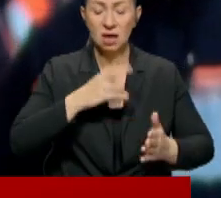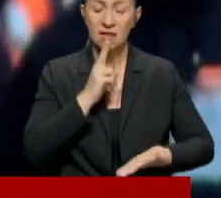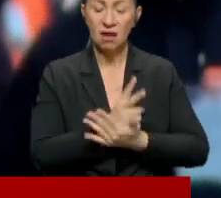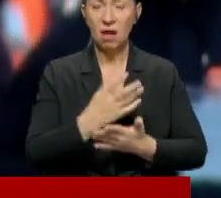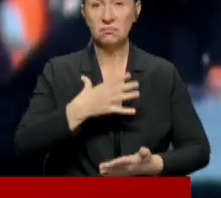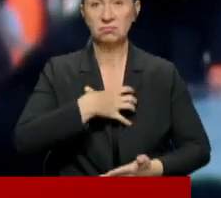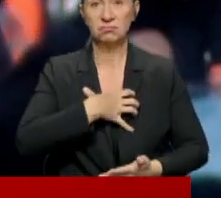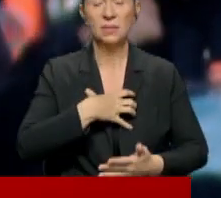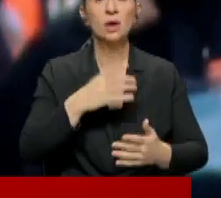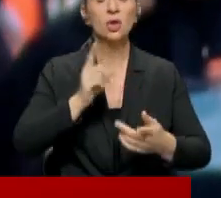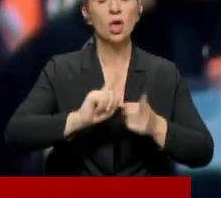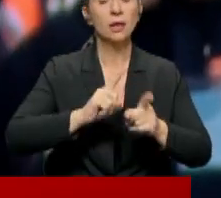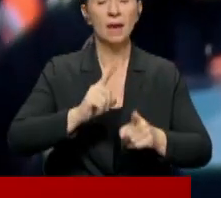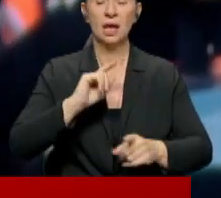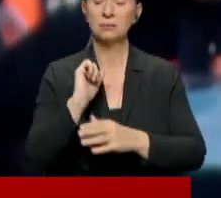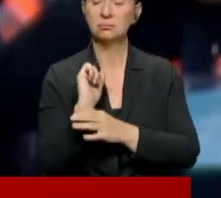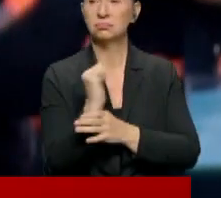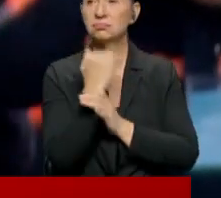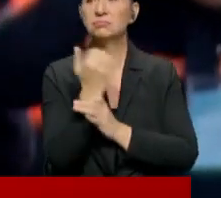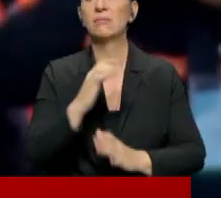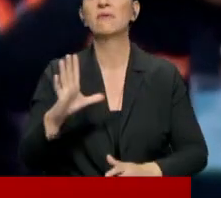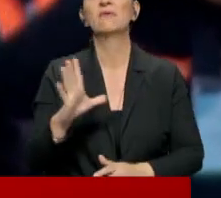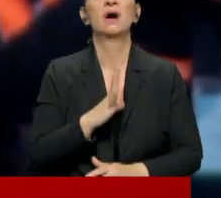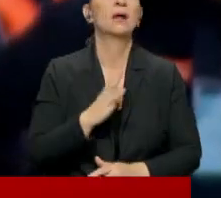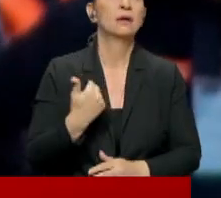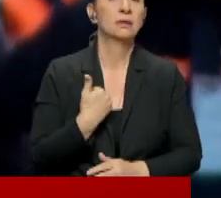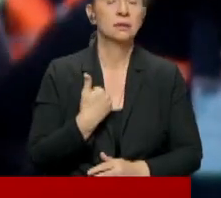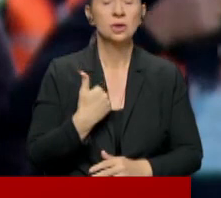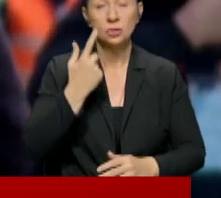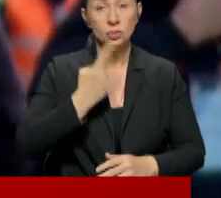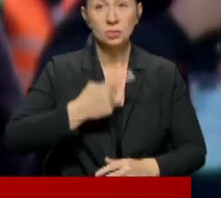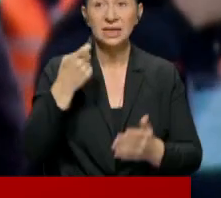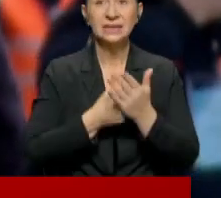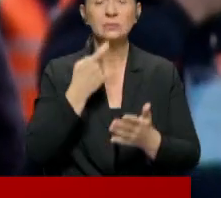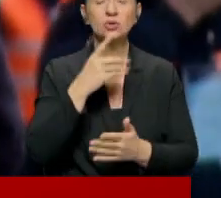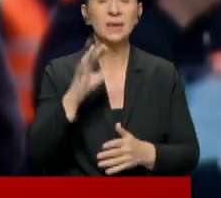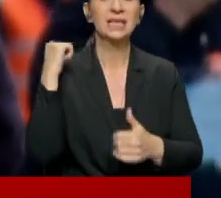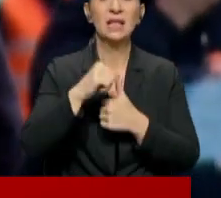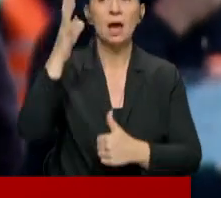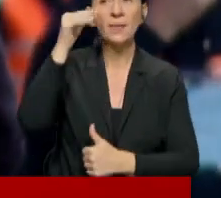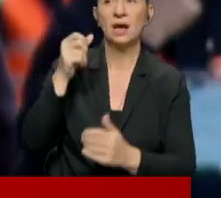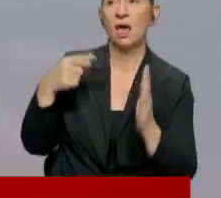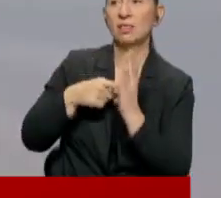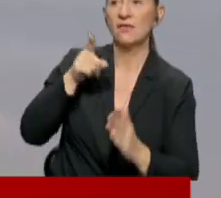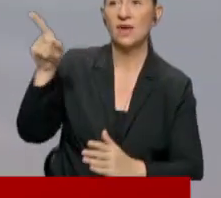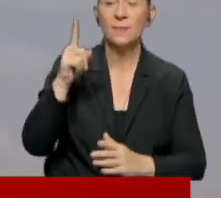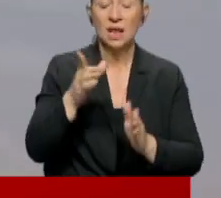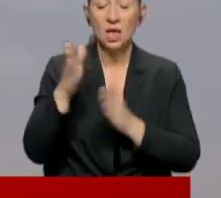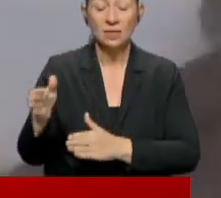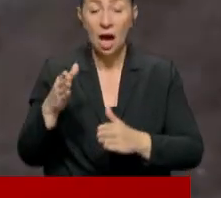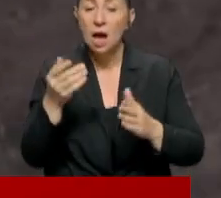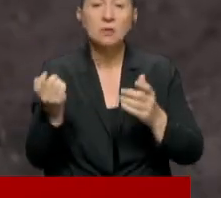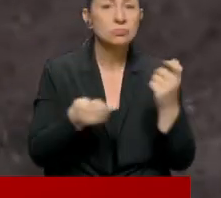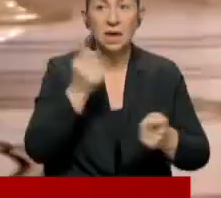irademizle yönetme kabiliyetine sahibiz Cumhurbaşkanı İsim vermeden yine Amerika'ya hedef aldı bir yanda kara